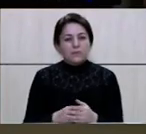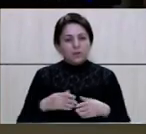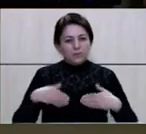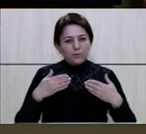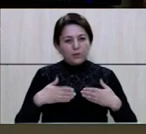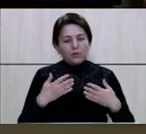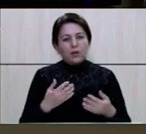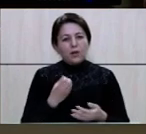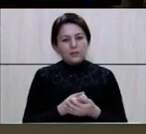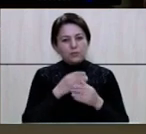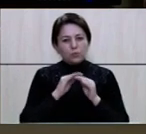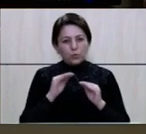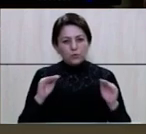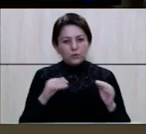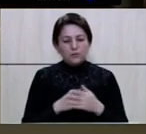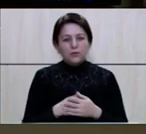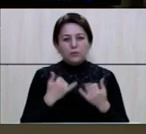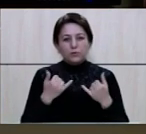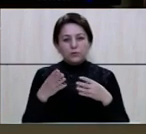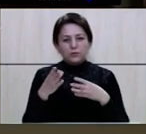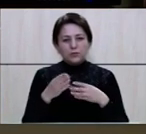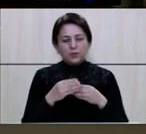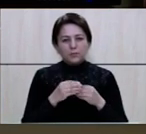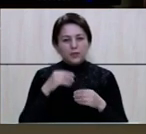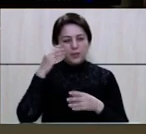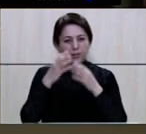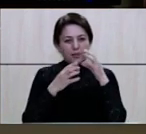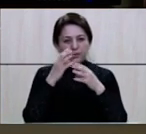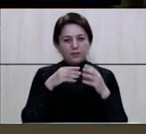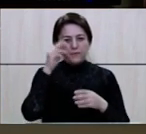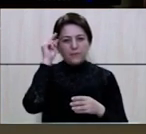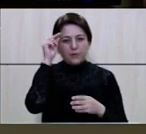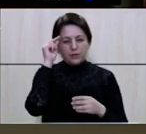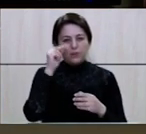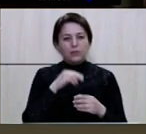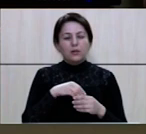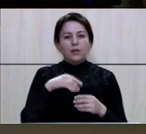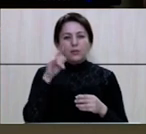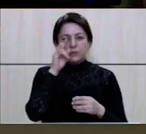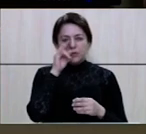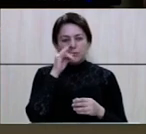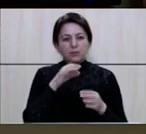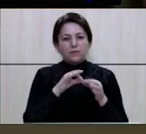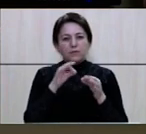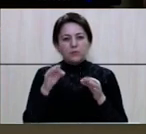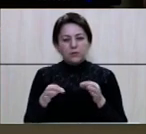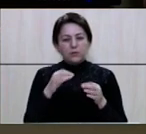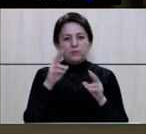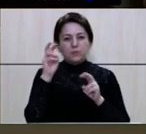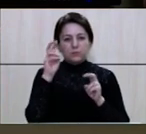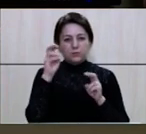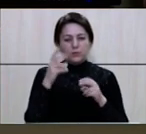Assalomu alaykum aziz o'quvchilar. Bugun biz geografiya fanidan Samarqand viloyati